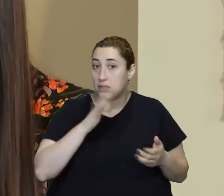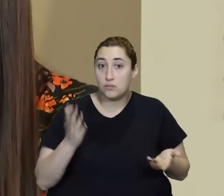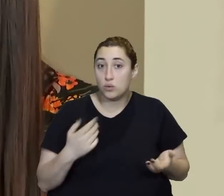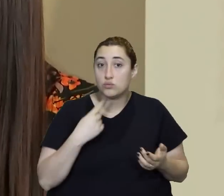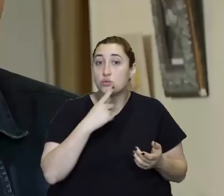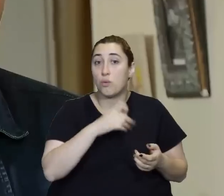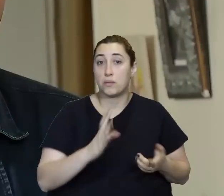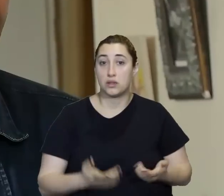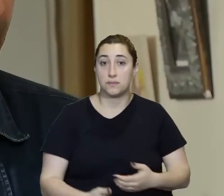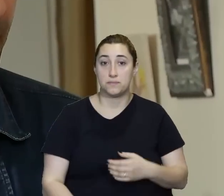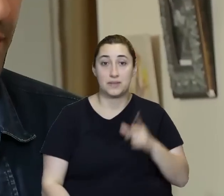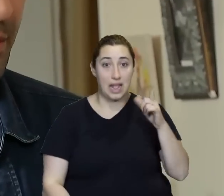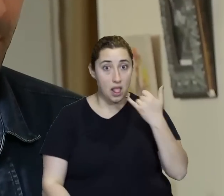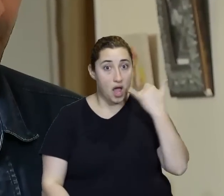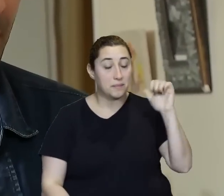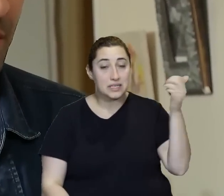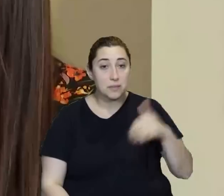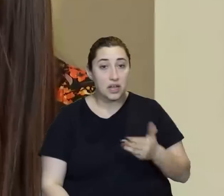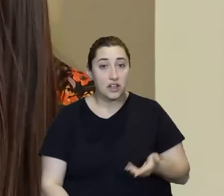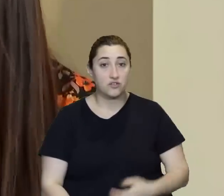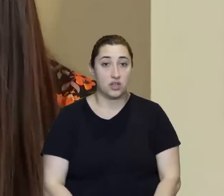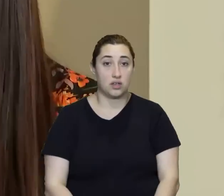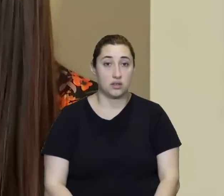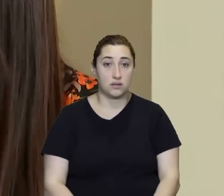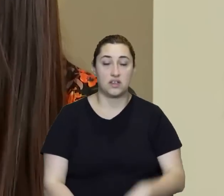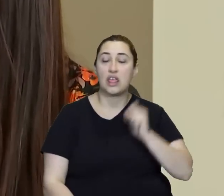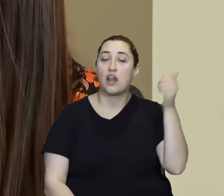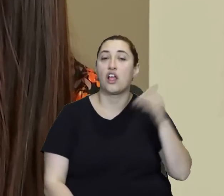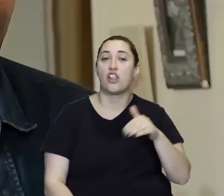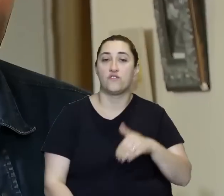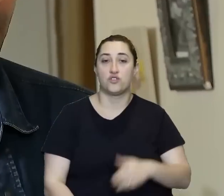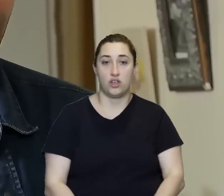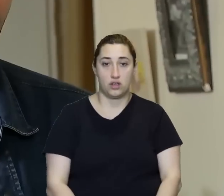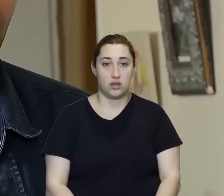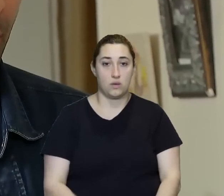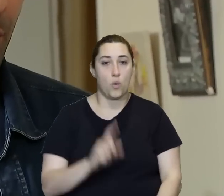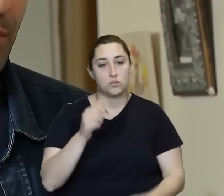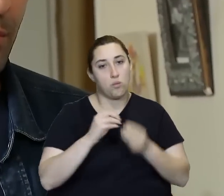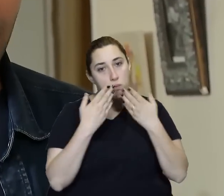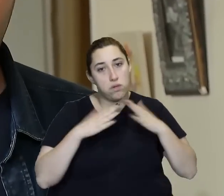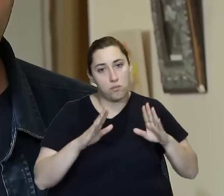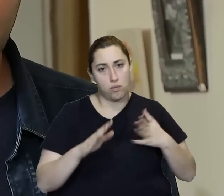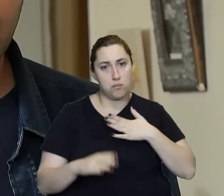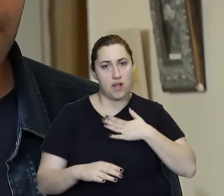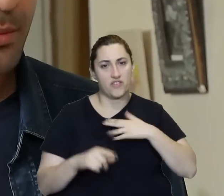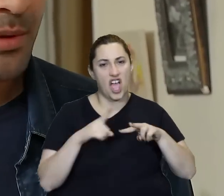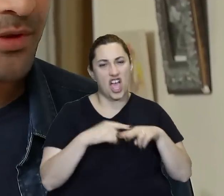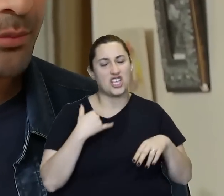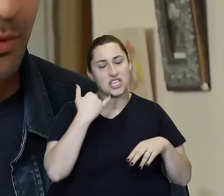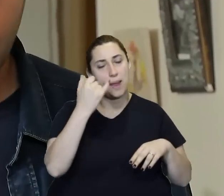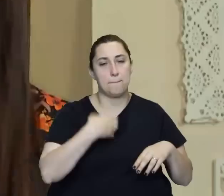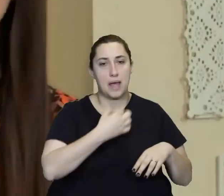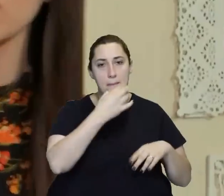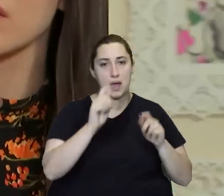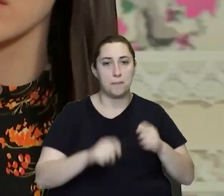Bilmiyorum, sormadım. Leyla'yı aradım, ne zaman geleceklermiş? Yarın geliyorlar. O zaman sorun yok. Ben Ayşe'yi arayıp haber